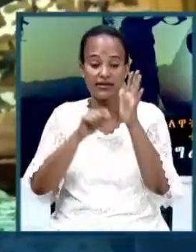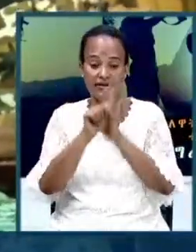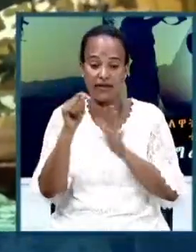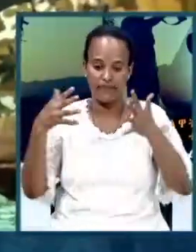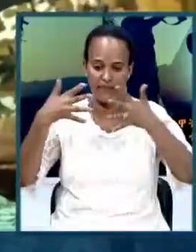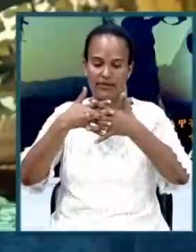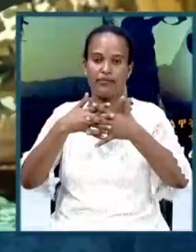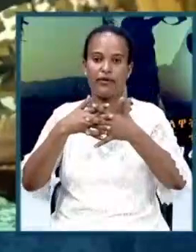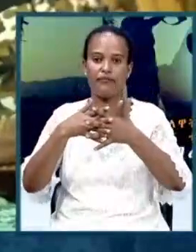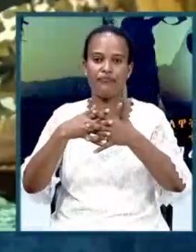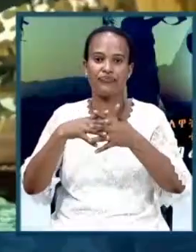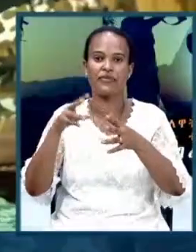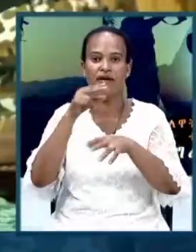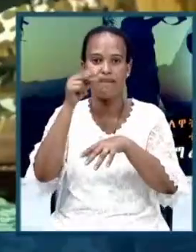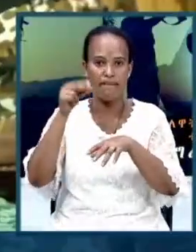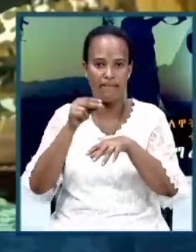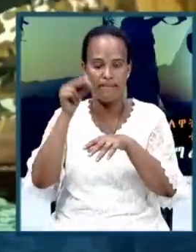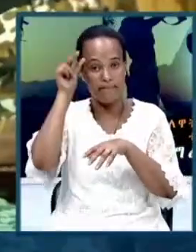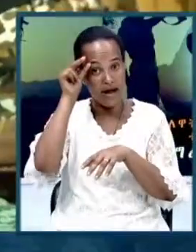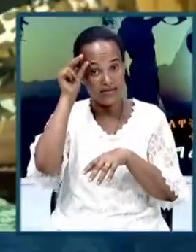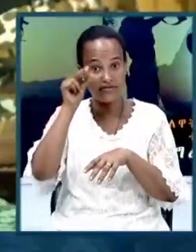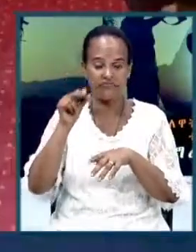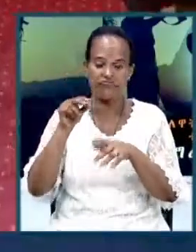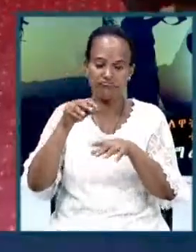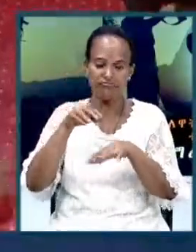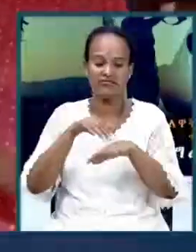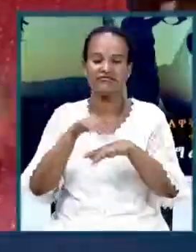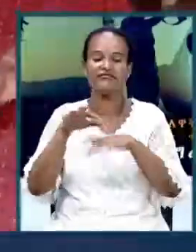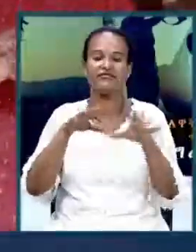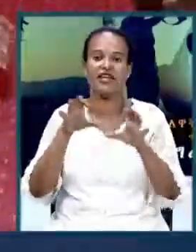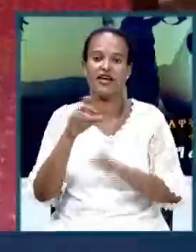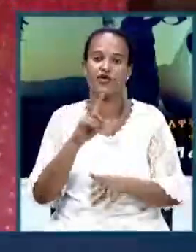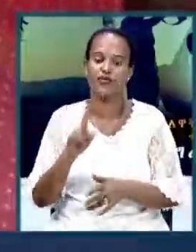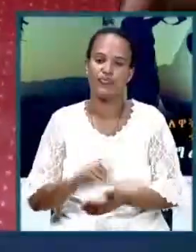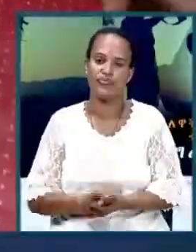ብምጥማር ጉጅለ ባህልን ምልዕዓልን ኣጣይሾም